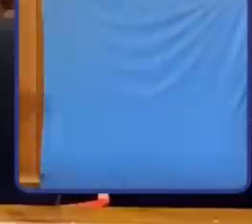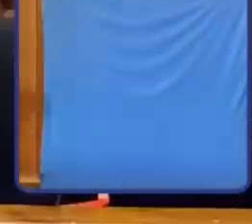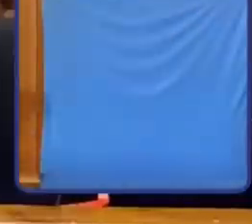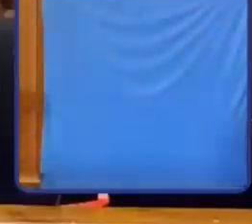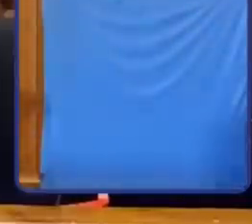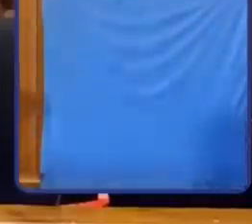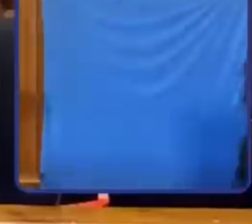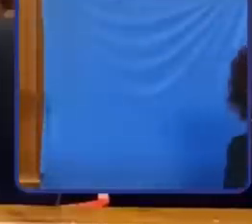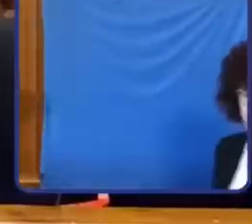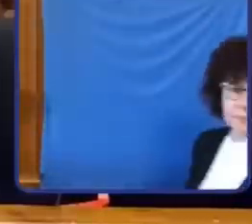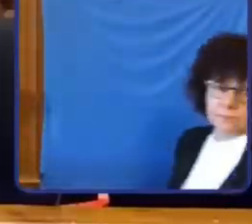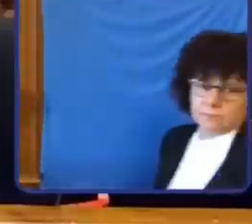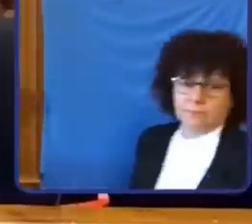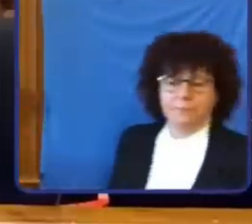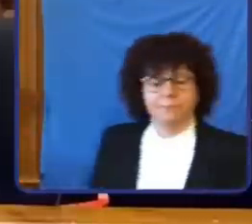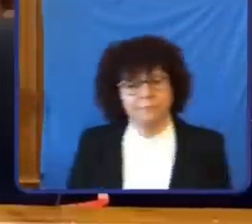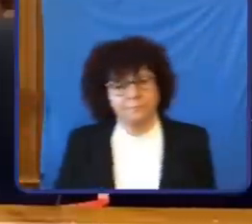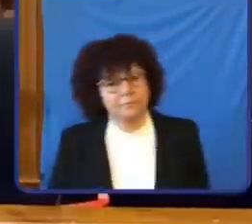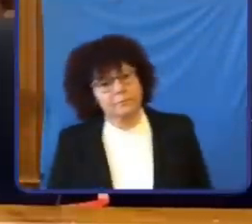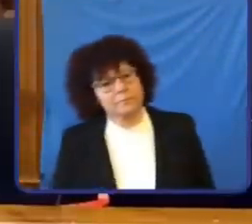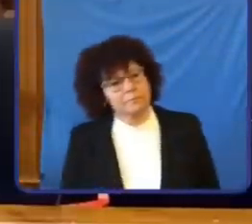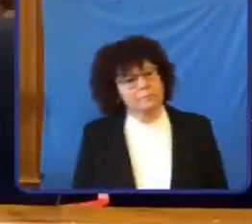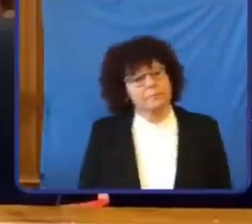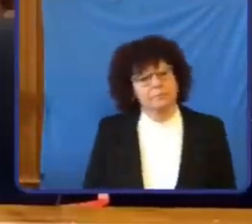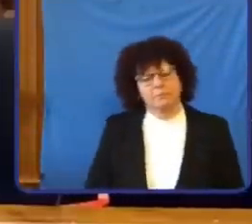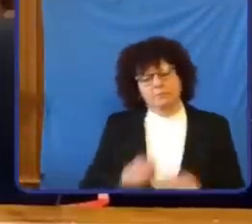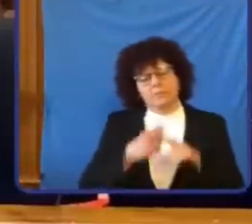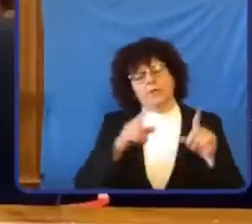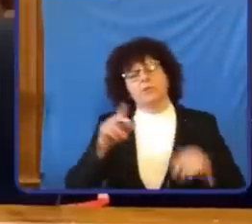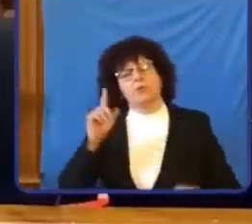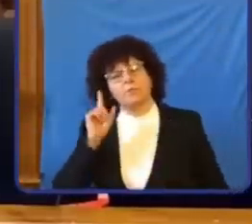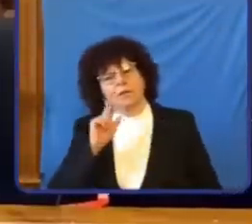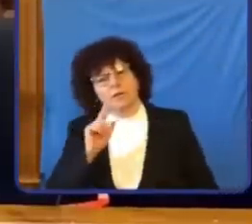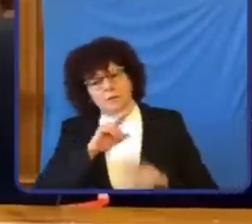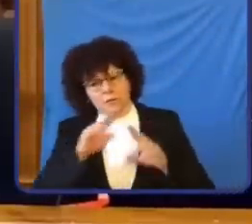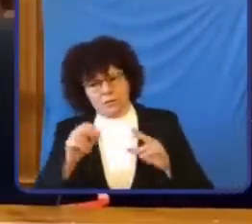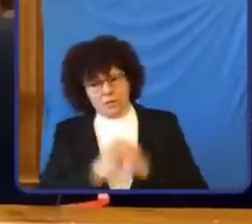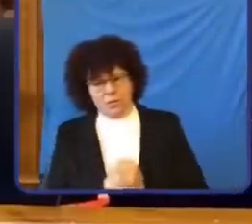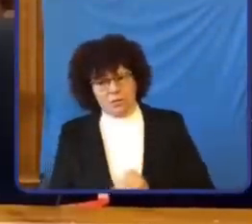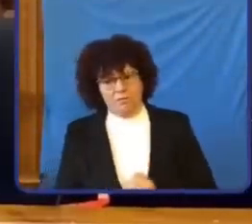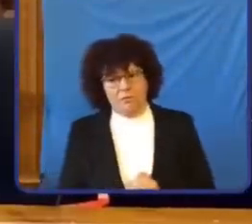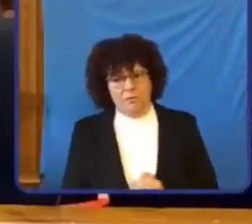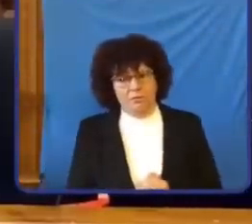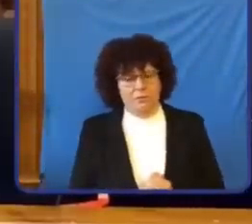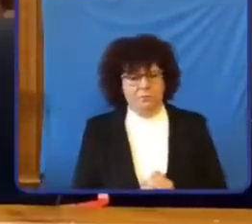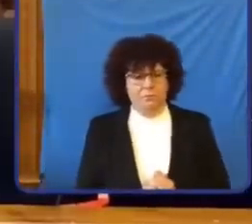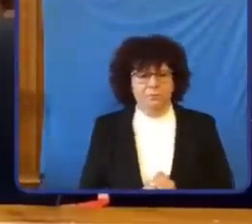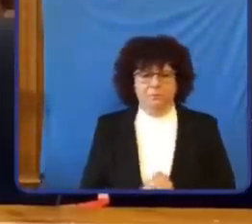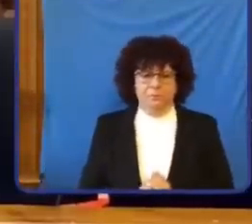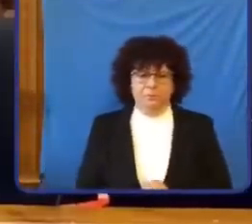vannak, megtartjuk a rezsicsökkentést, meg nem nyúlunk az ástopokhoz, meg ilyenek. Ezek durva hazugságok voltak. Igen.